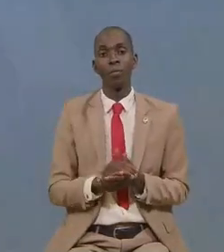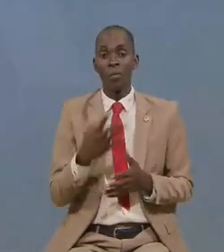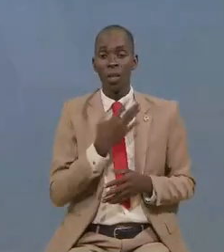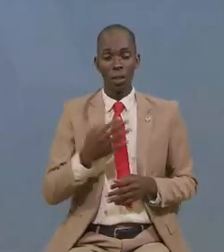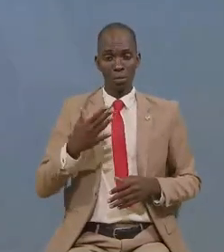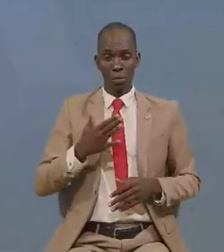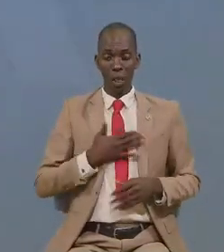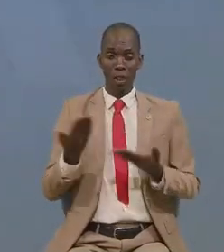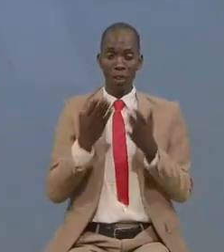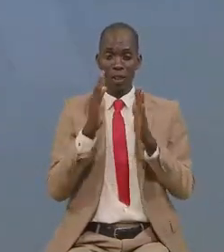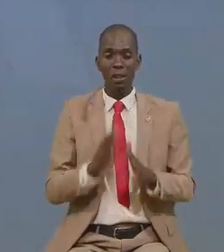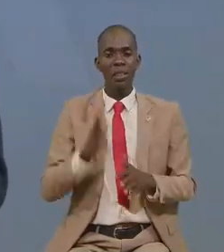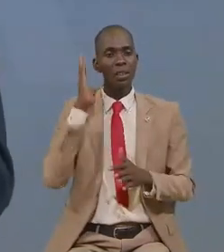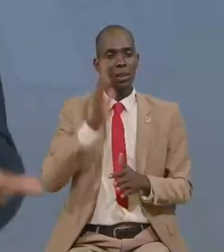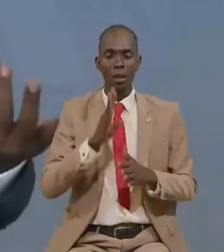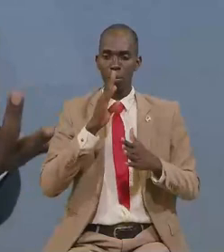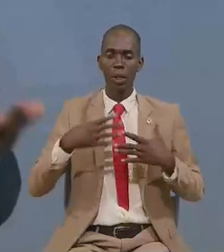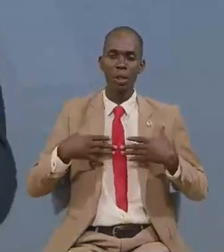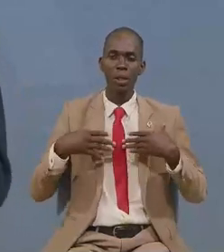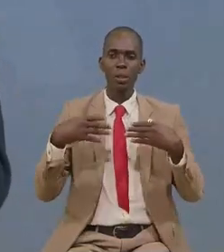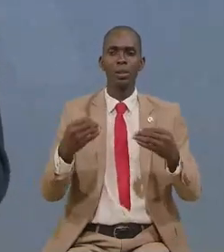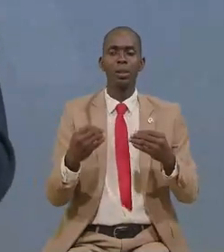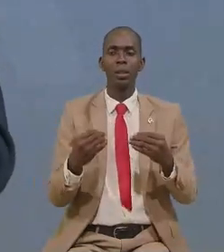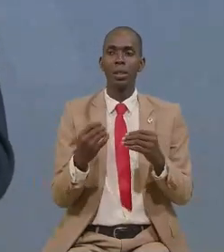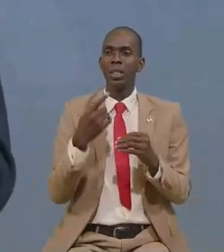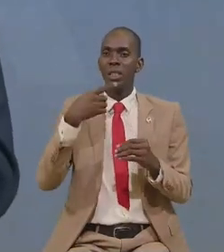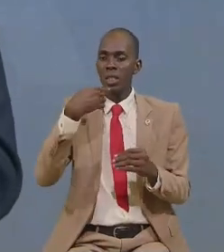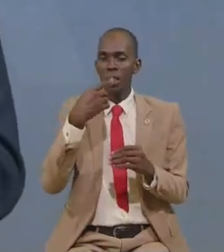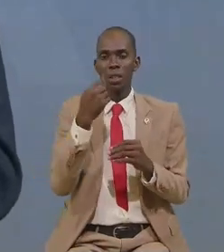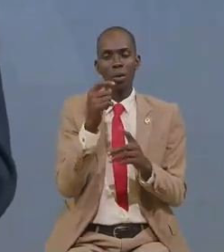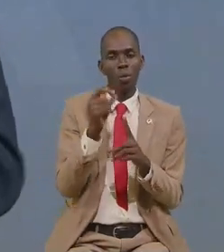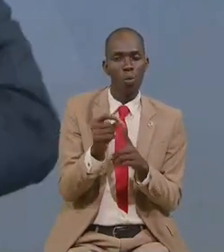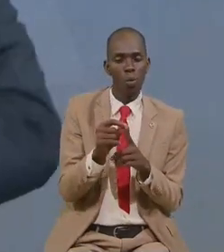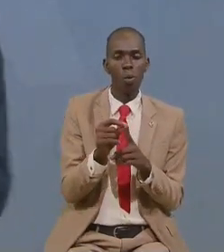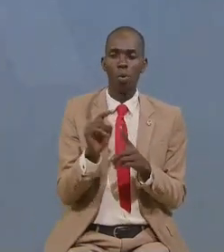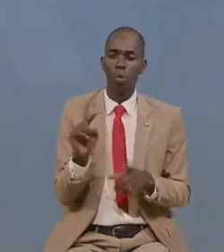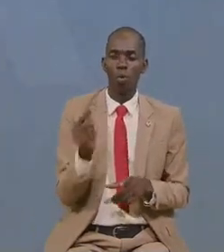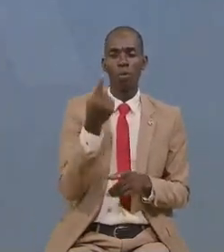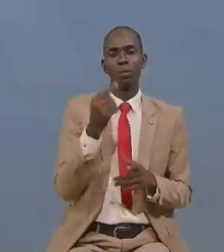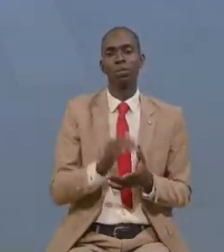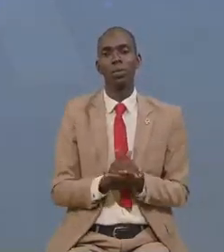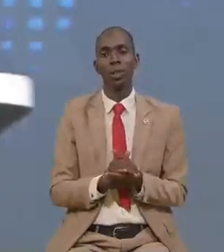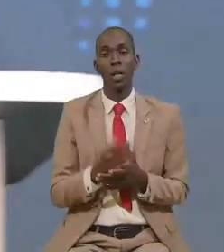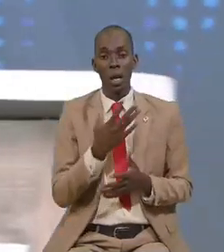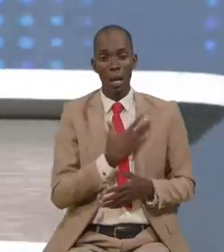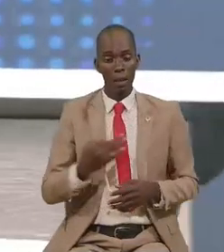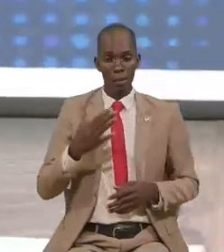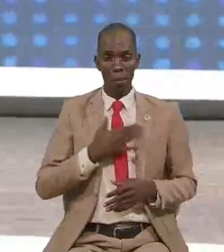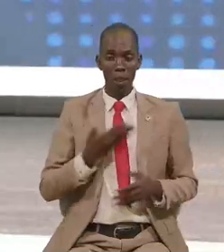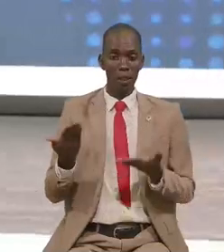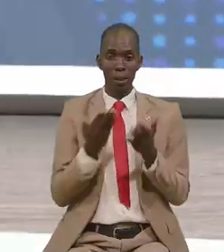Et mon serviteur sera guéri. Dis seulement un mot. Et mon serviteur